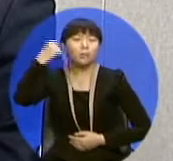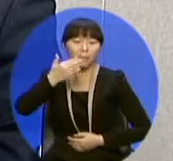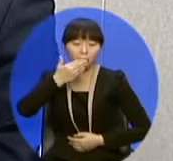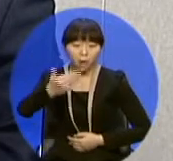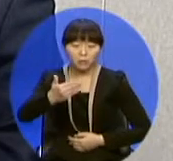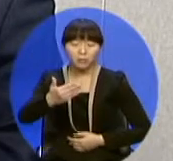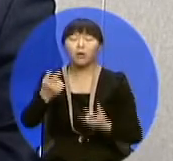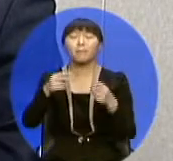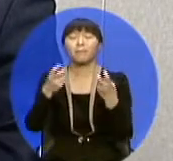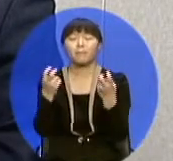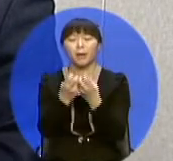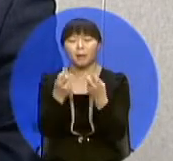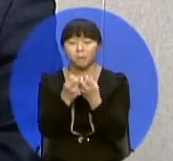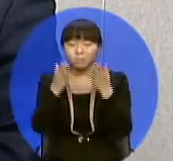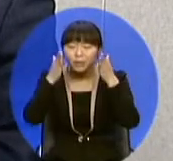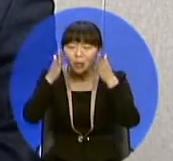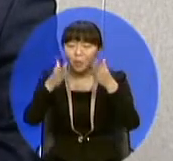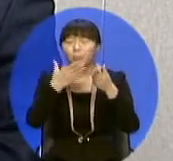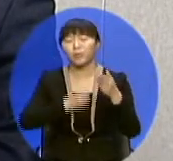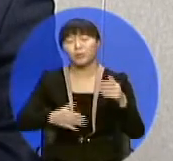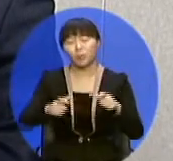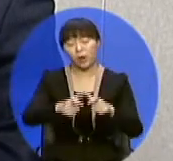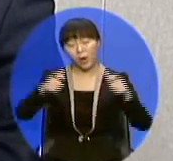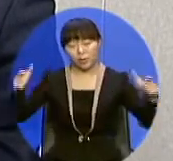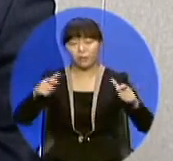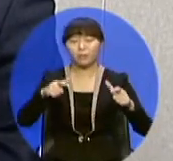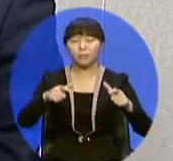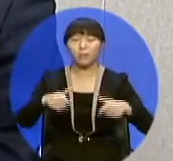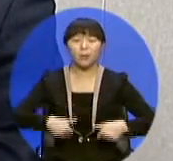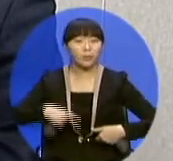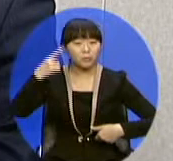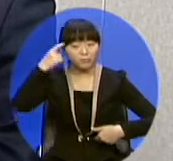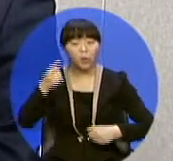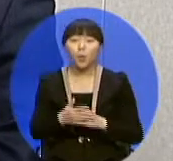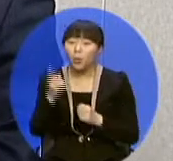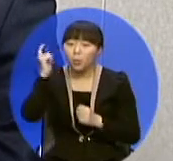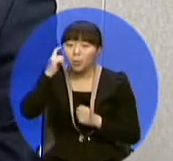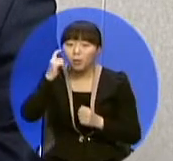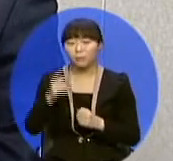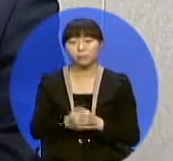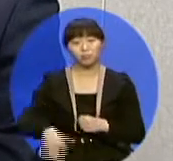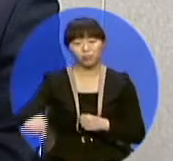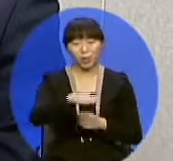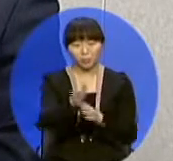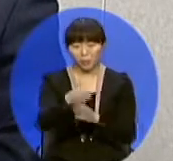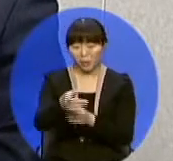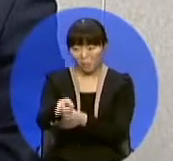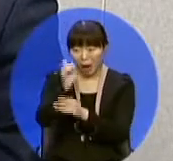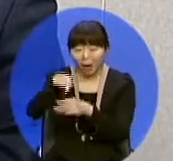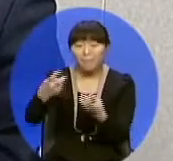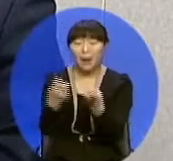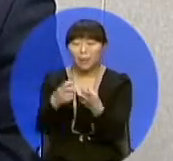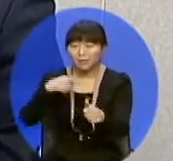있는 그런 쪽으로 더 복지를 확대하는 게 필요하지 않겠나 그런 생각을 하고 있습니다. 왜냐하면 우리가 물고기를 잡는